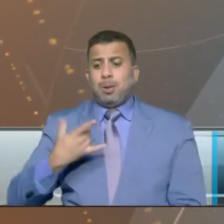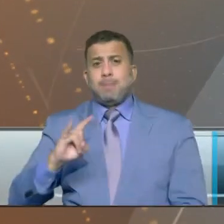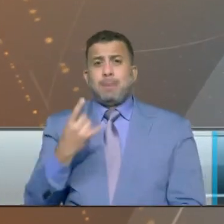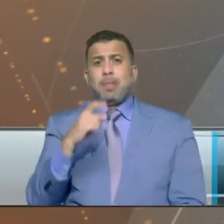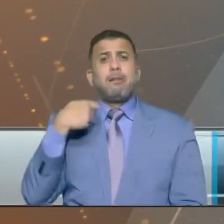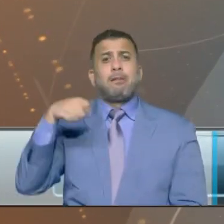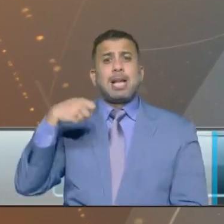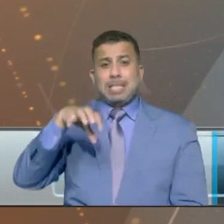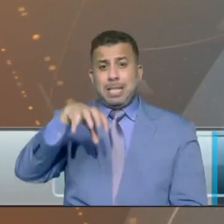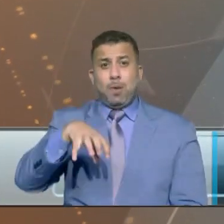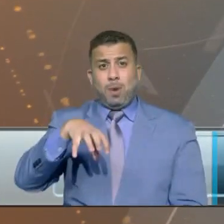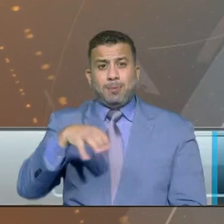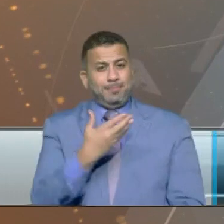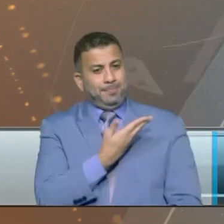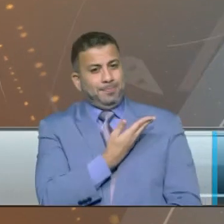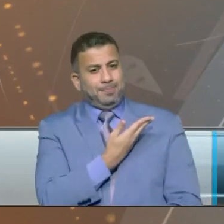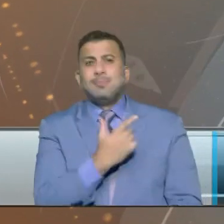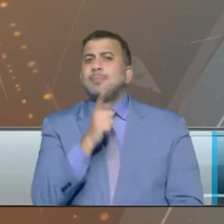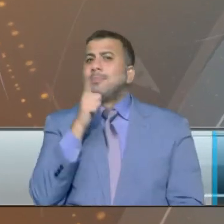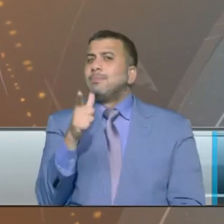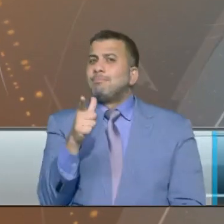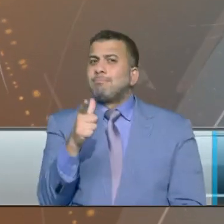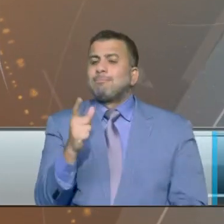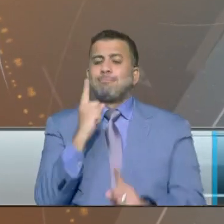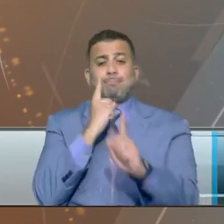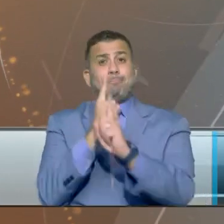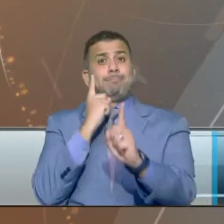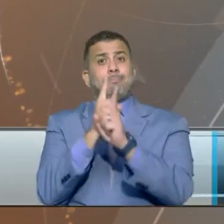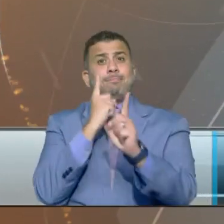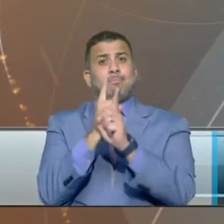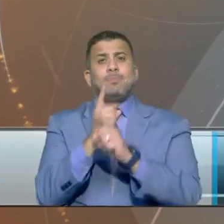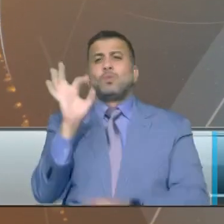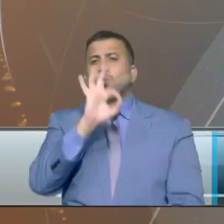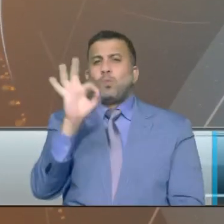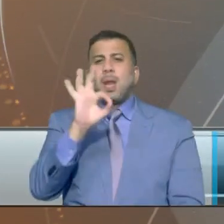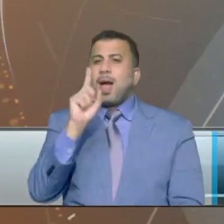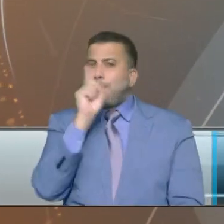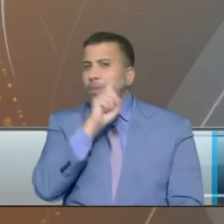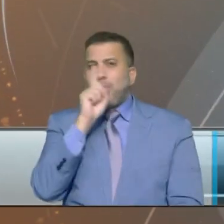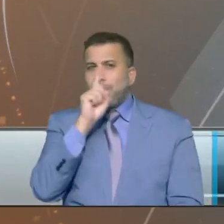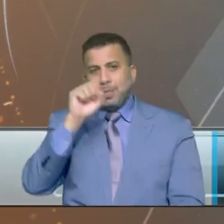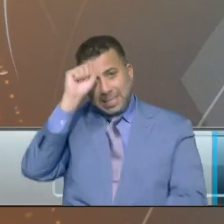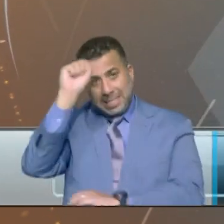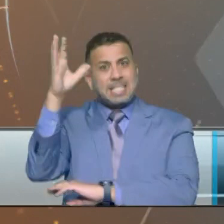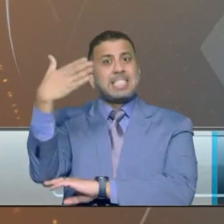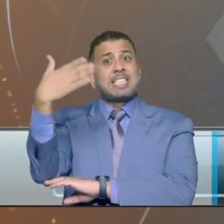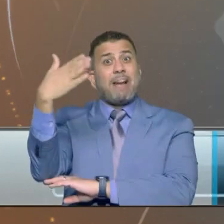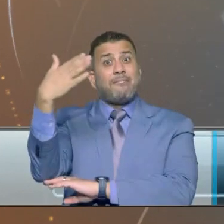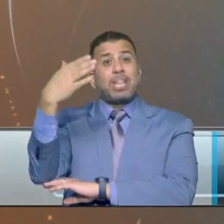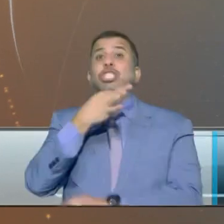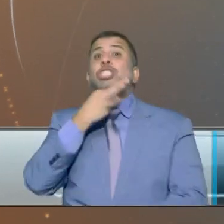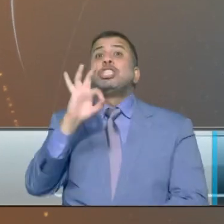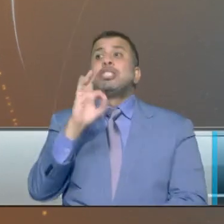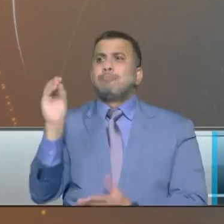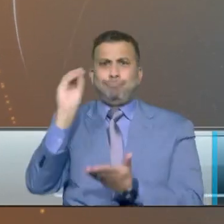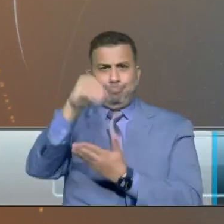واعرب صاحب السمو رئيس الدوله خلال مراسم الاستقبال التي جرت في قصر الوطن في ابو ظبي فراء الجدد عن